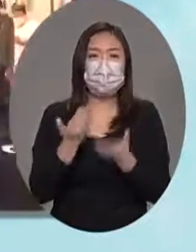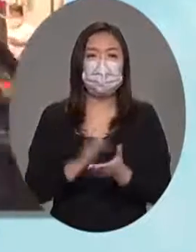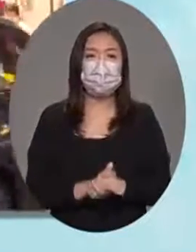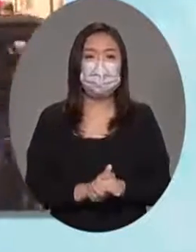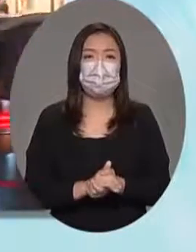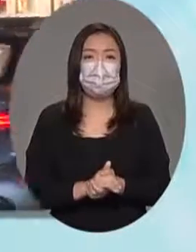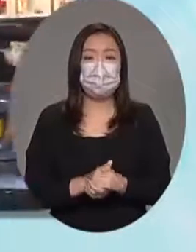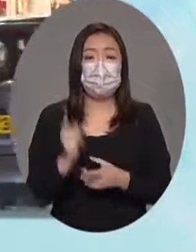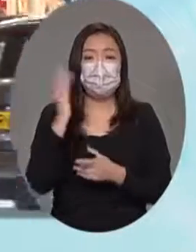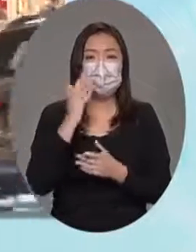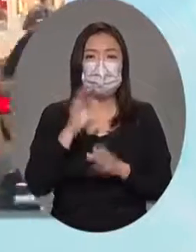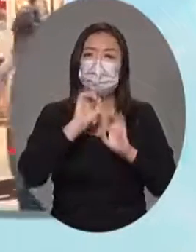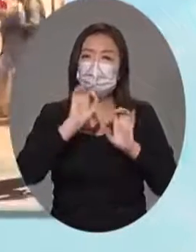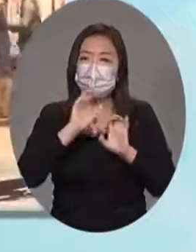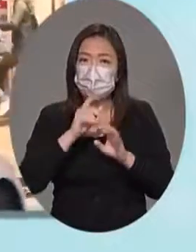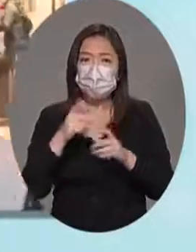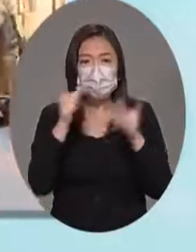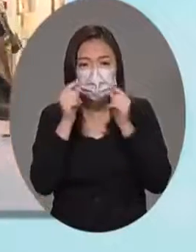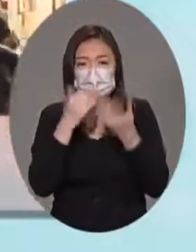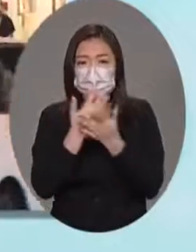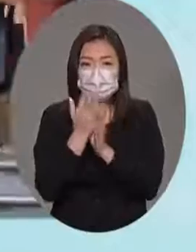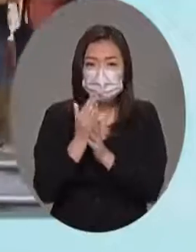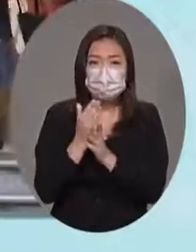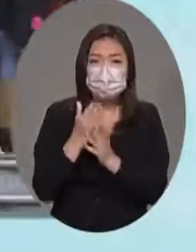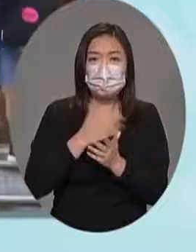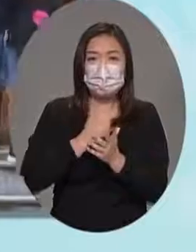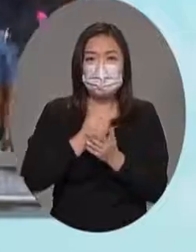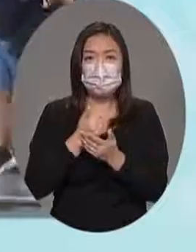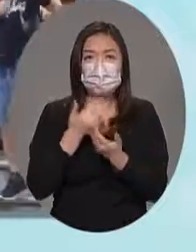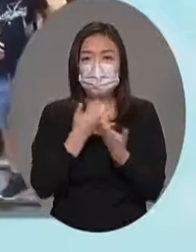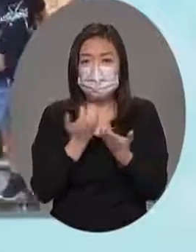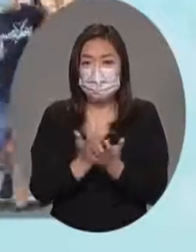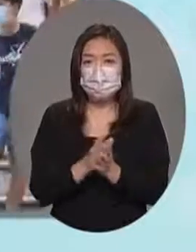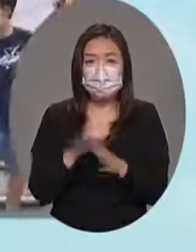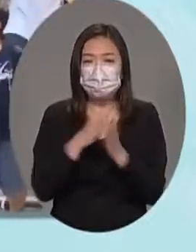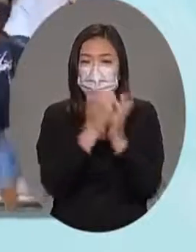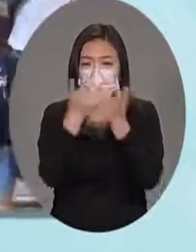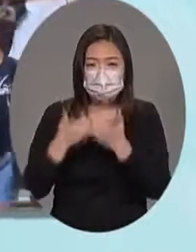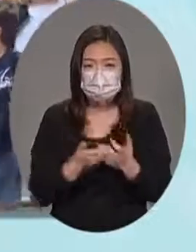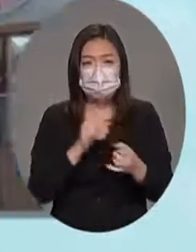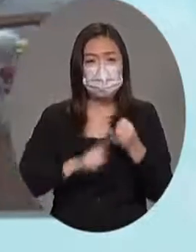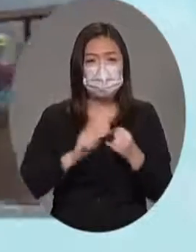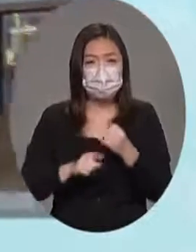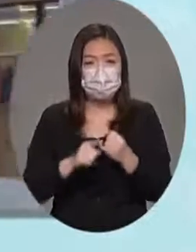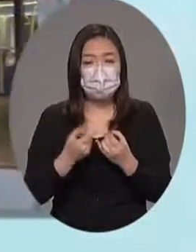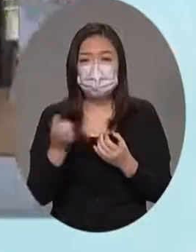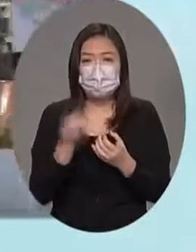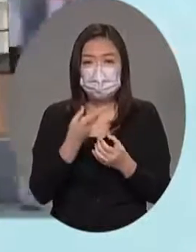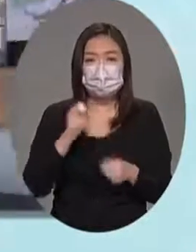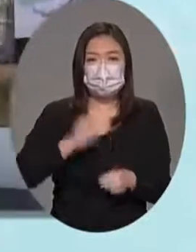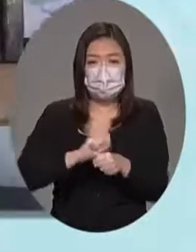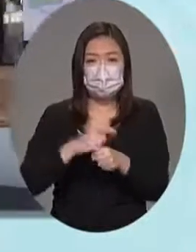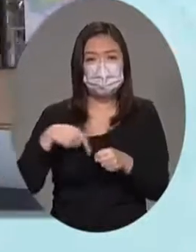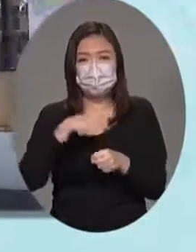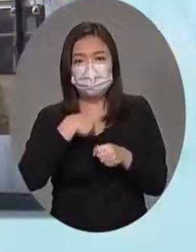嗰個天氣預報咧，基本上會參考好多唔同嘅預報工具咁樣嘅，各個模式計出嚟嘅結果，或者咧再加上我哋一啲即